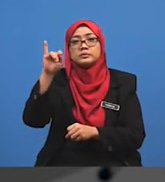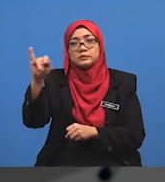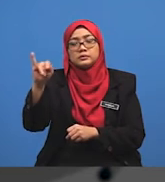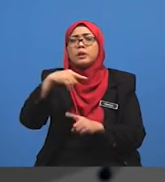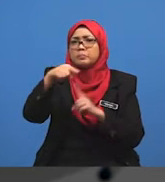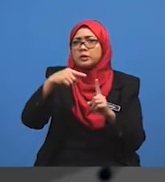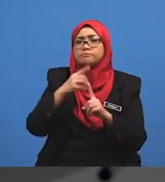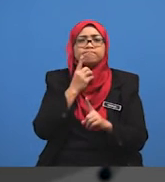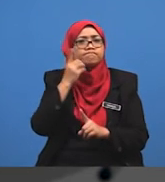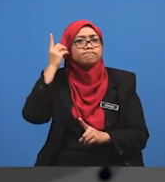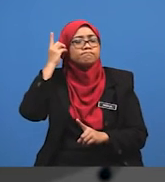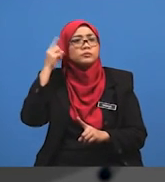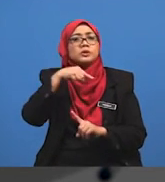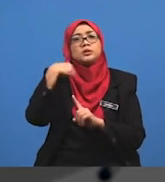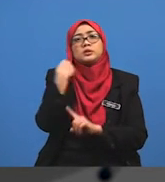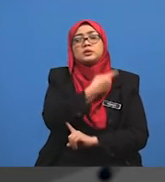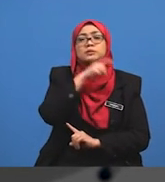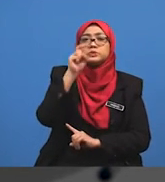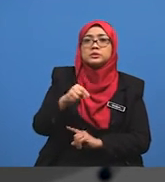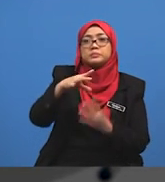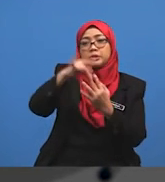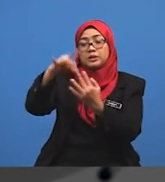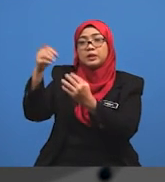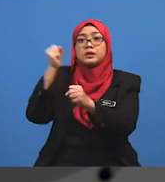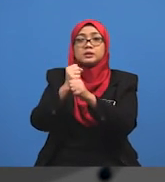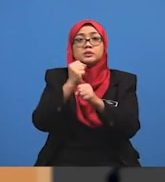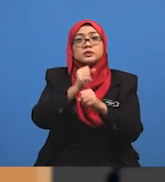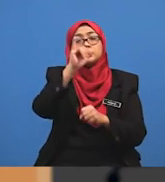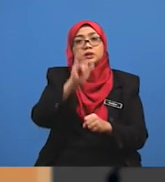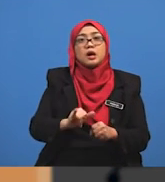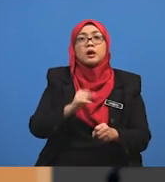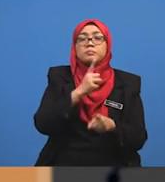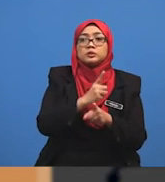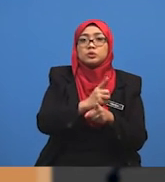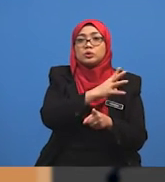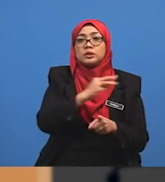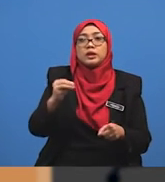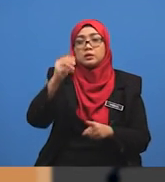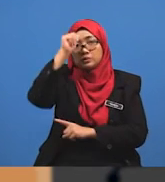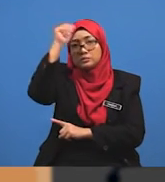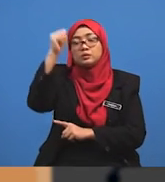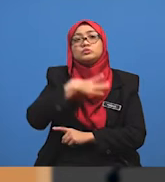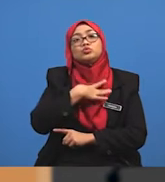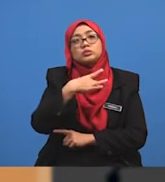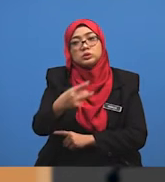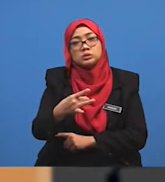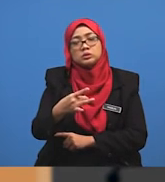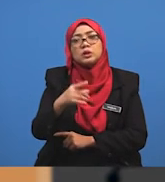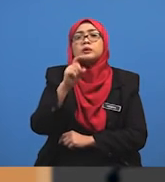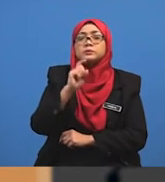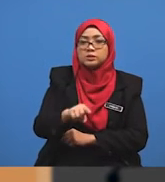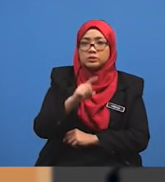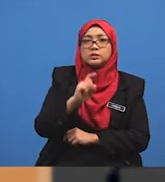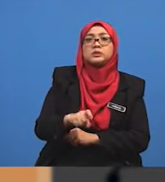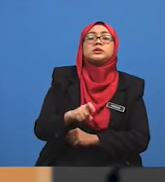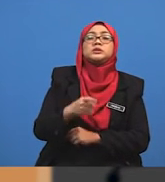Apabila dewasa nanti, kita perlu milih pekerjaan yang diredai oleh Allah. Mulai hari ini, marilah kita menjadi seorang pelajar yang